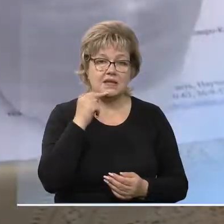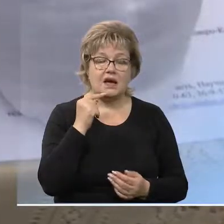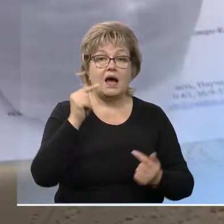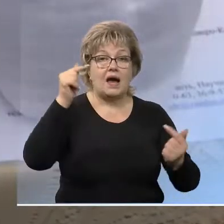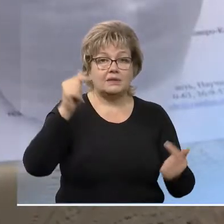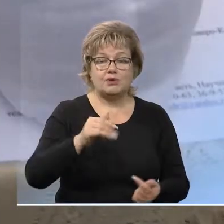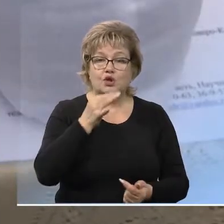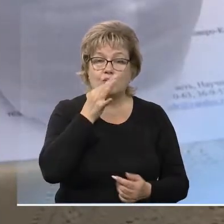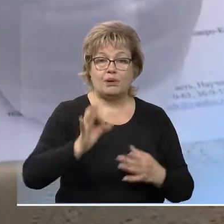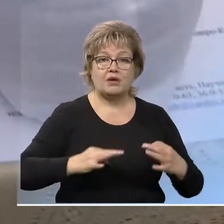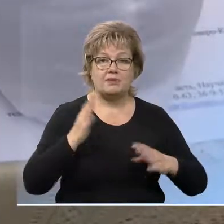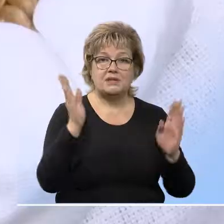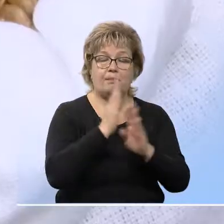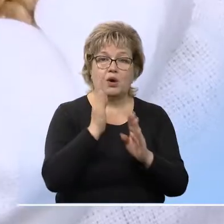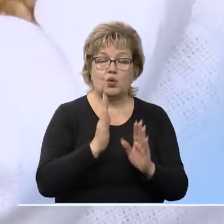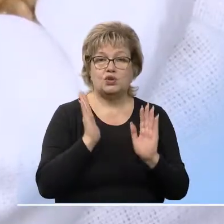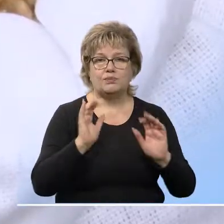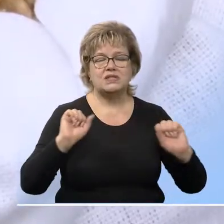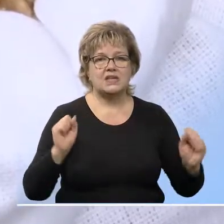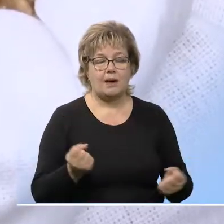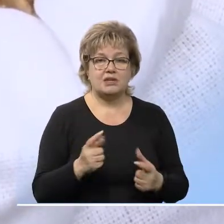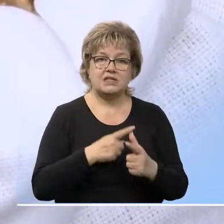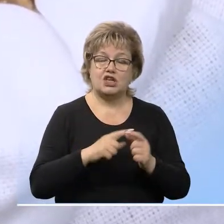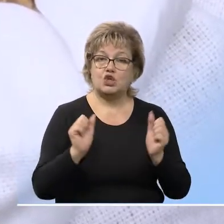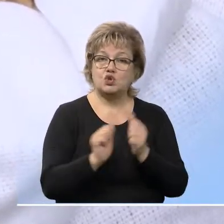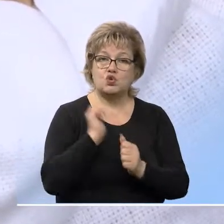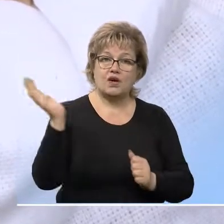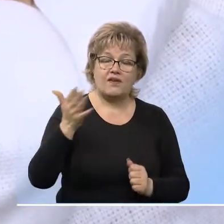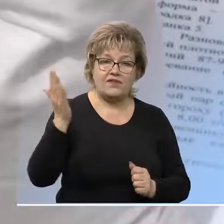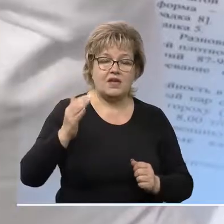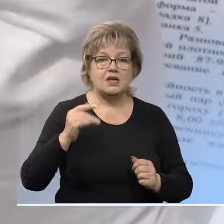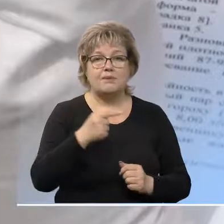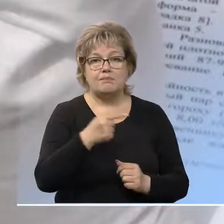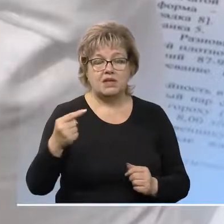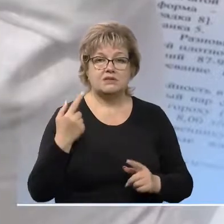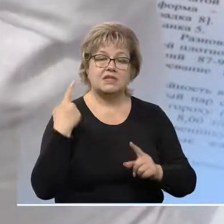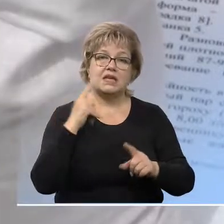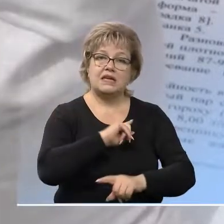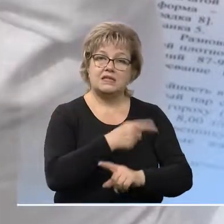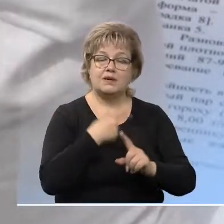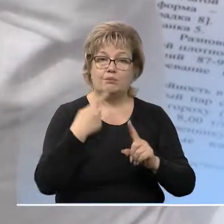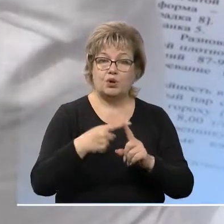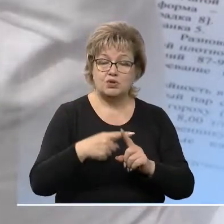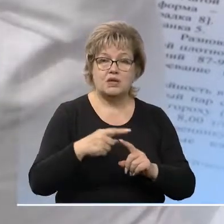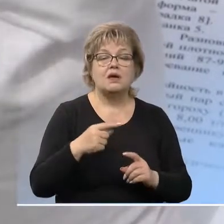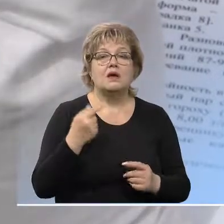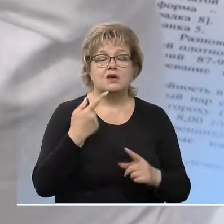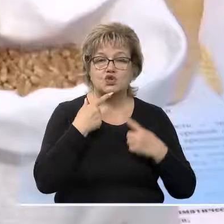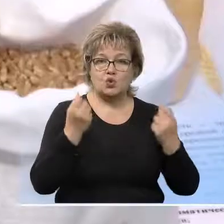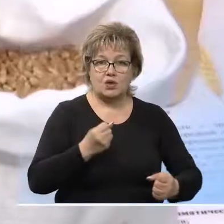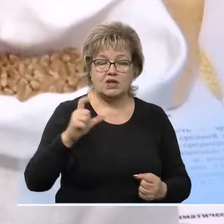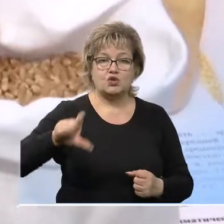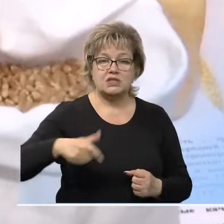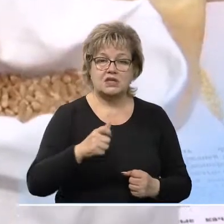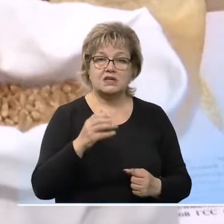России. Адаптироваться к любым капризам погоды, будь то заморозки или суховеи, суровые минусы или знойные плюсы, стойкость донских